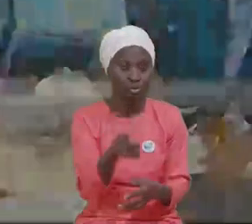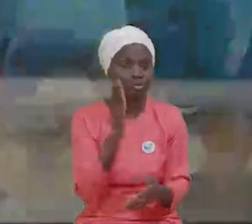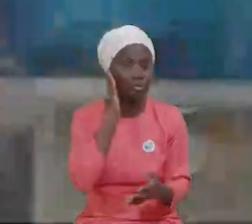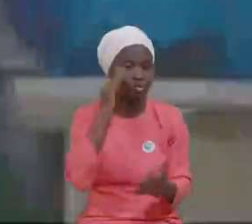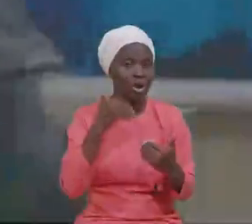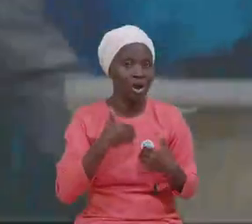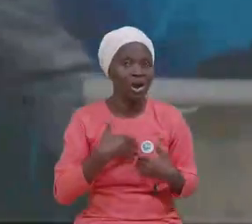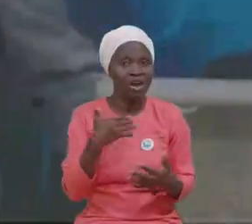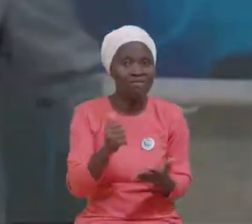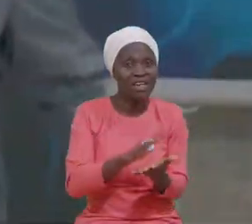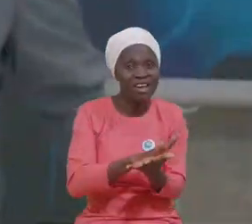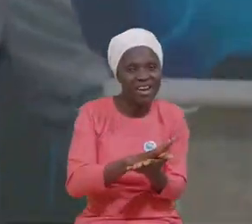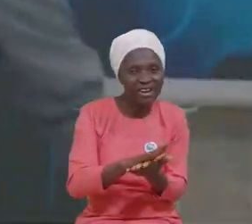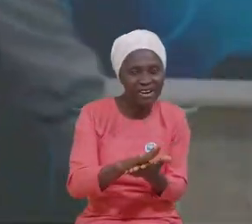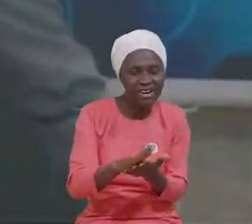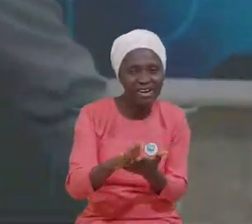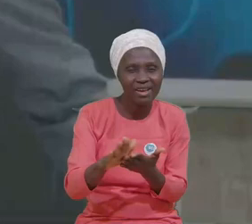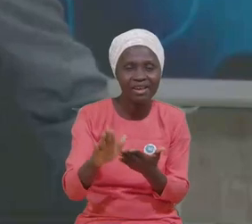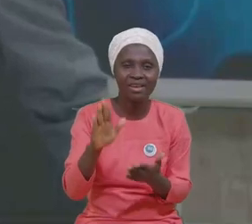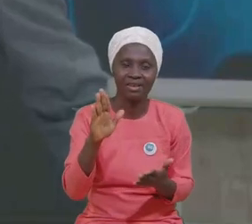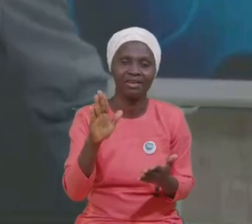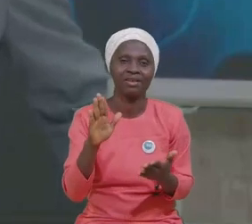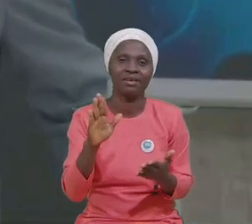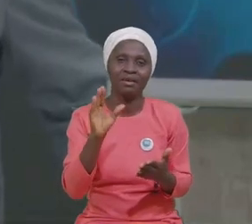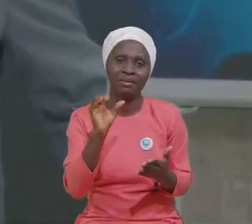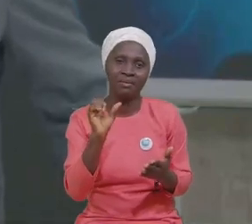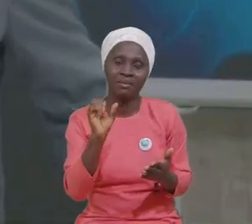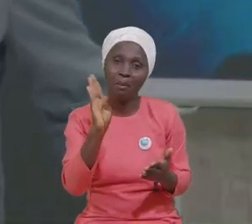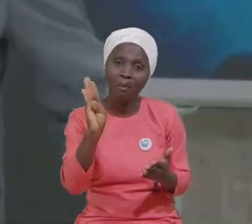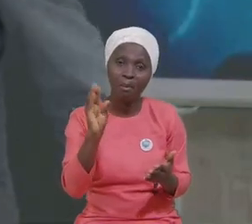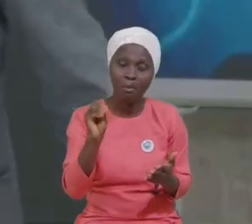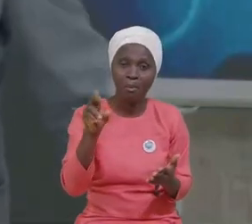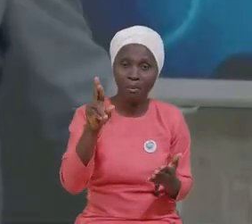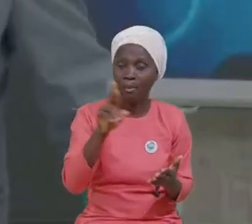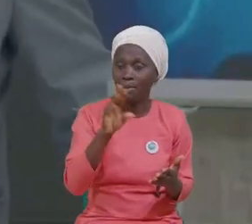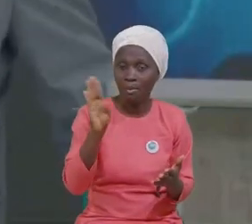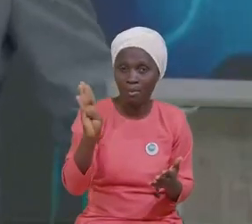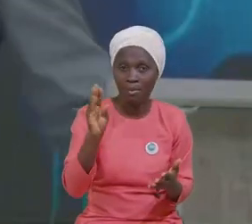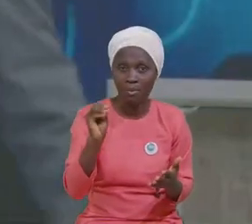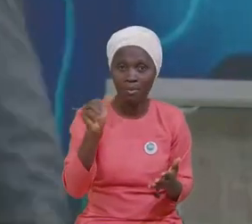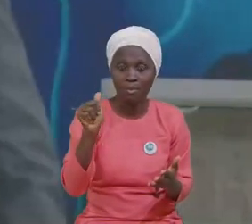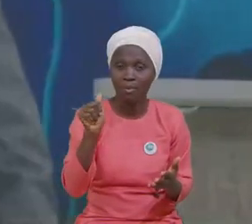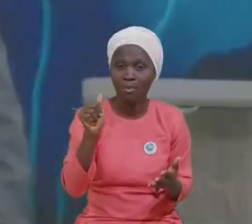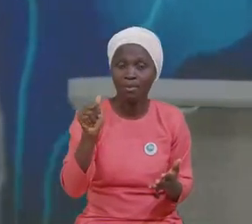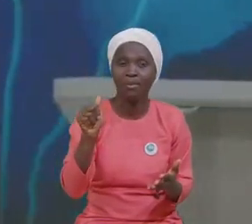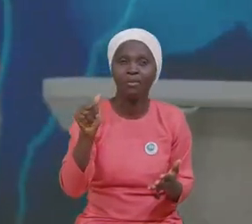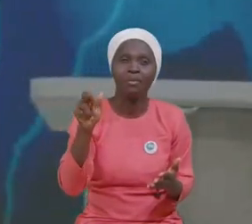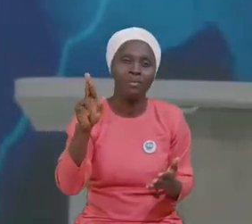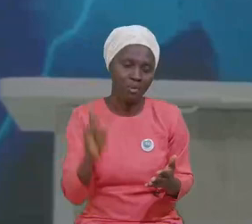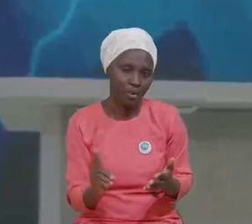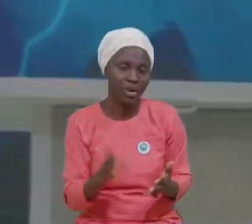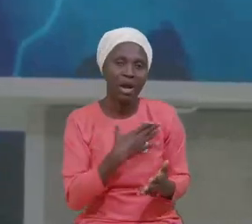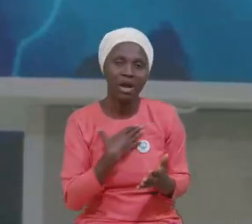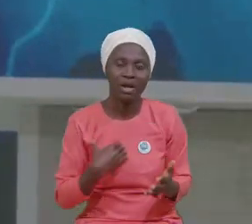tu auras une page propre quand Dieu aura effacé tous